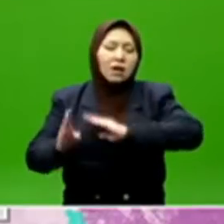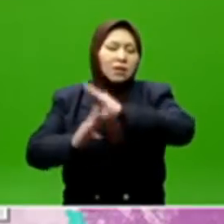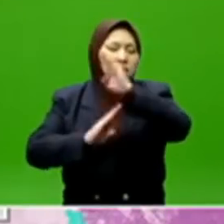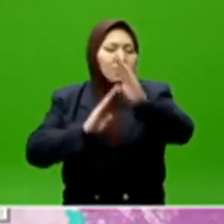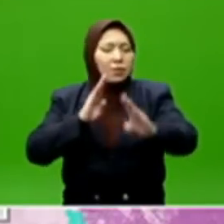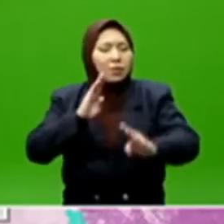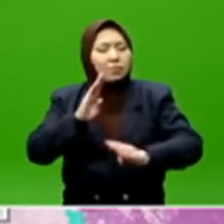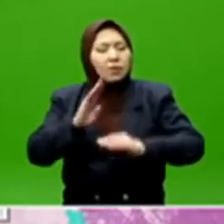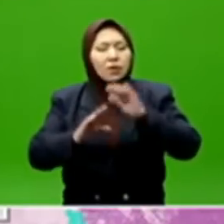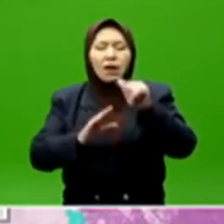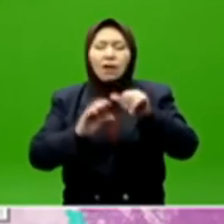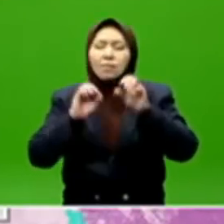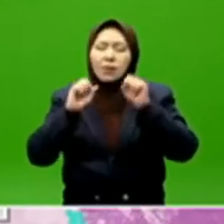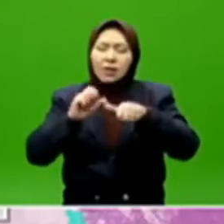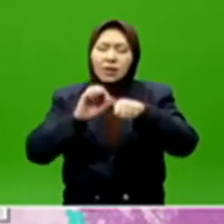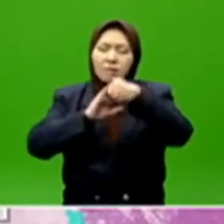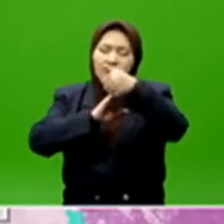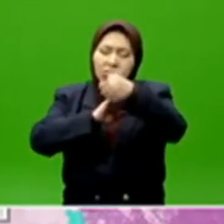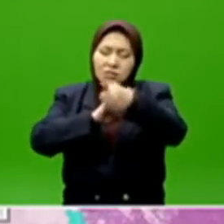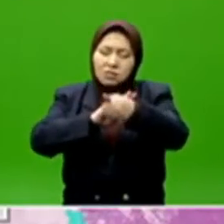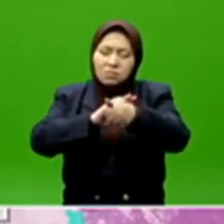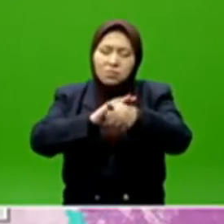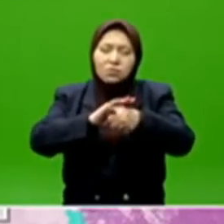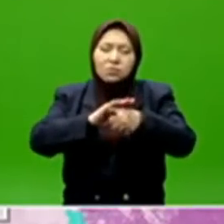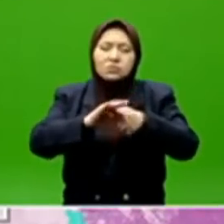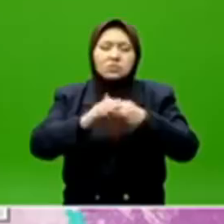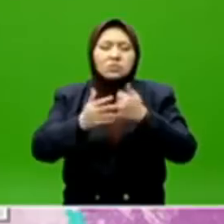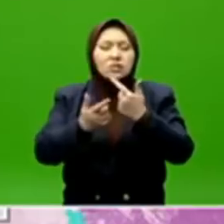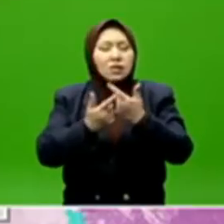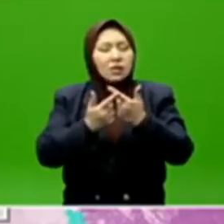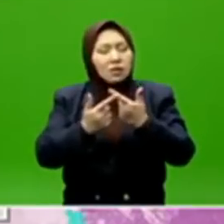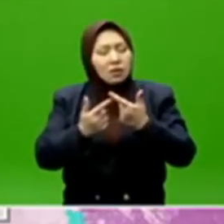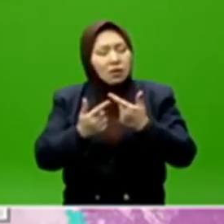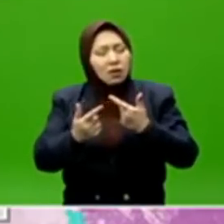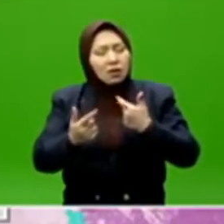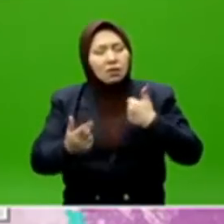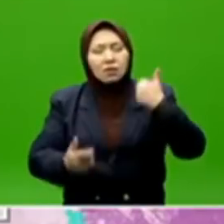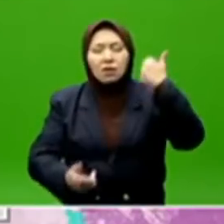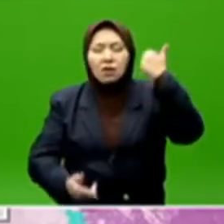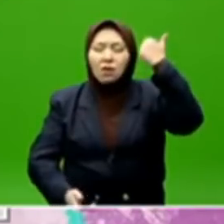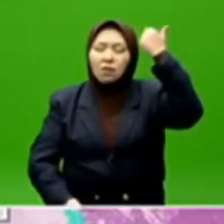في الأرض ولا في السماء